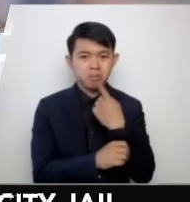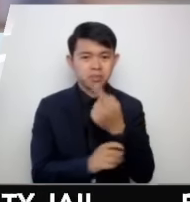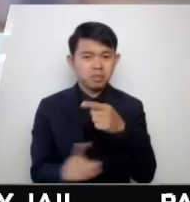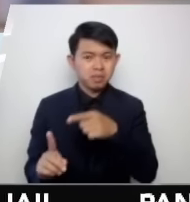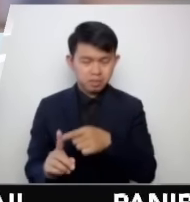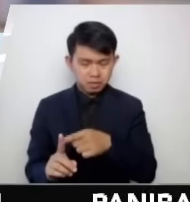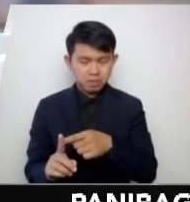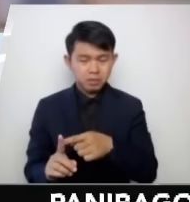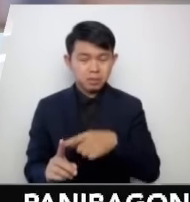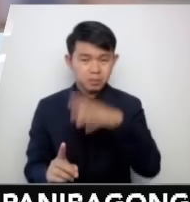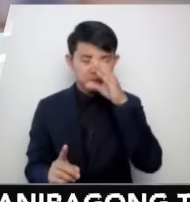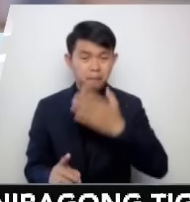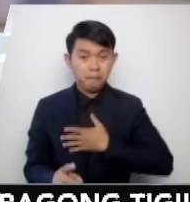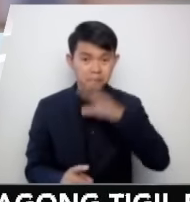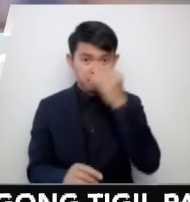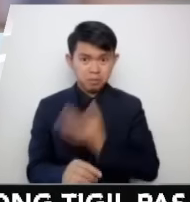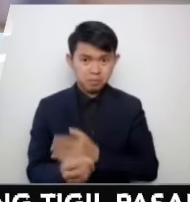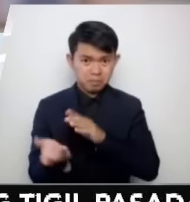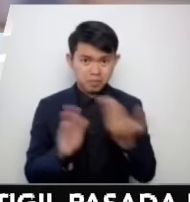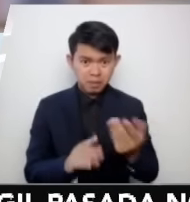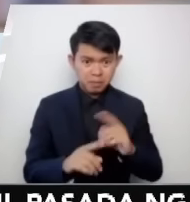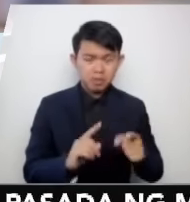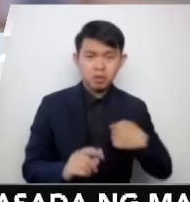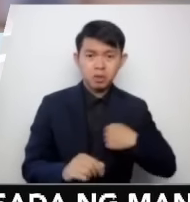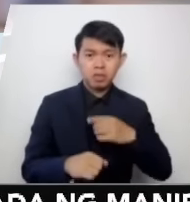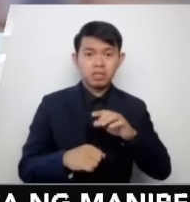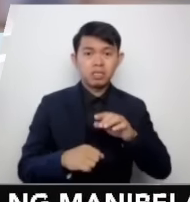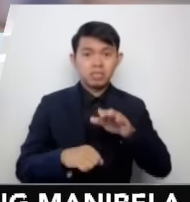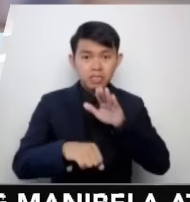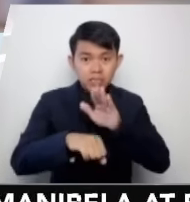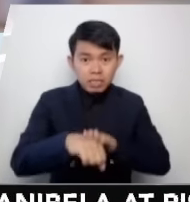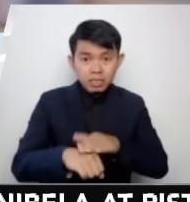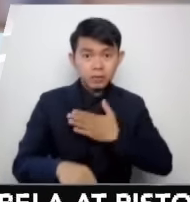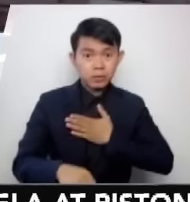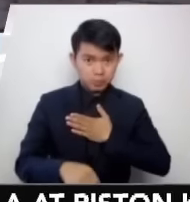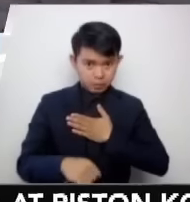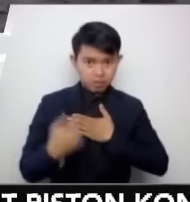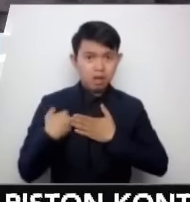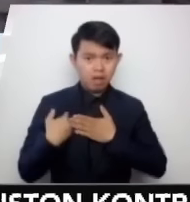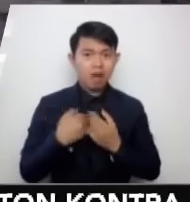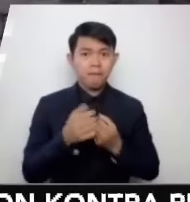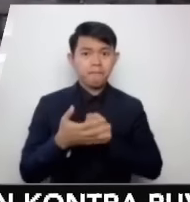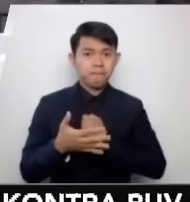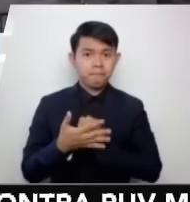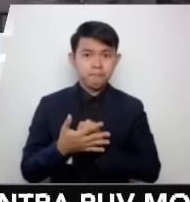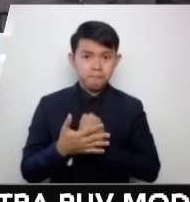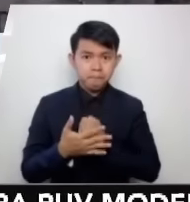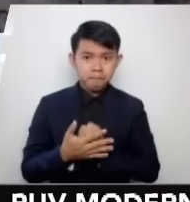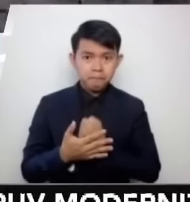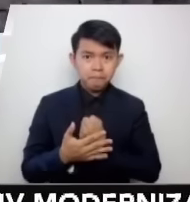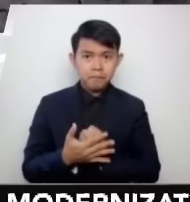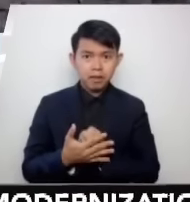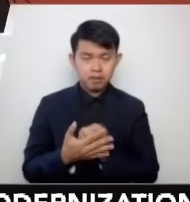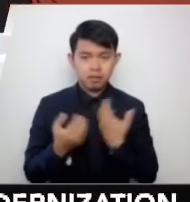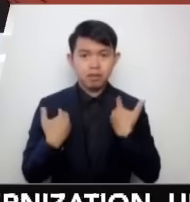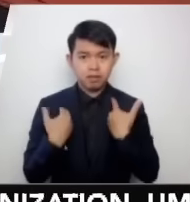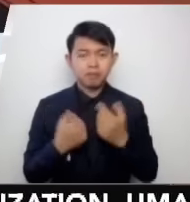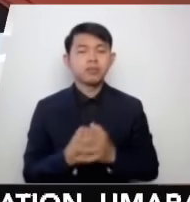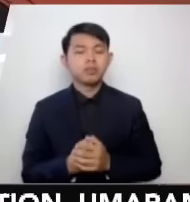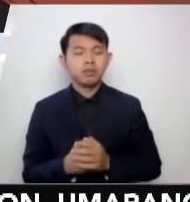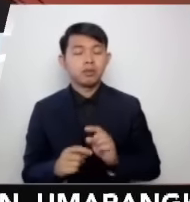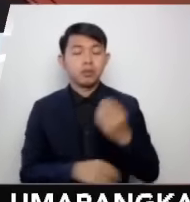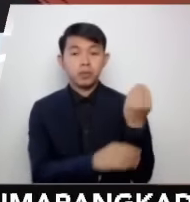ko, umihinga pa. Pumipintig pa ang puso, gumaganon-ganon eh. Unang rumisponding ambulansya sa lugar ang Barangay Santa